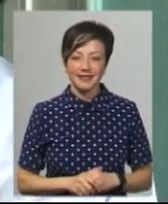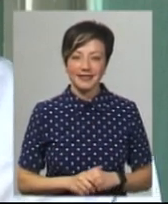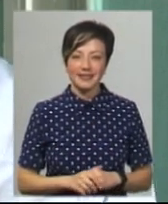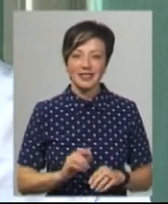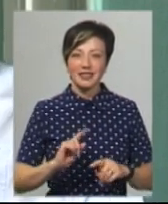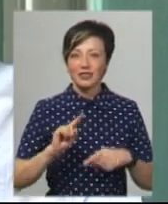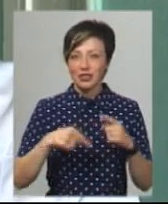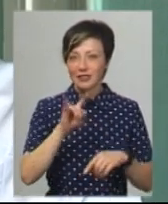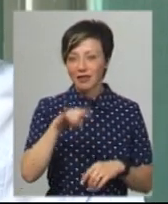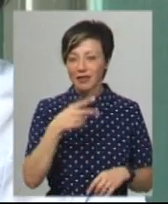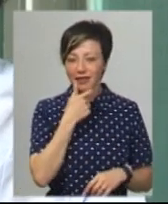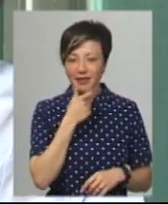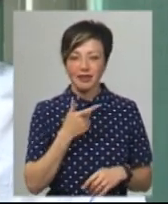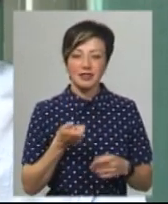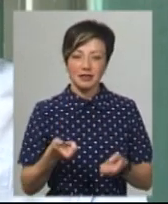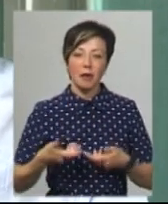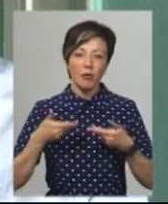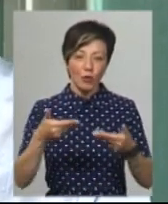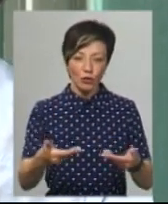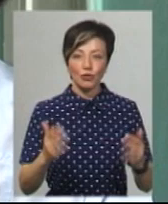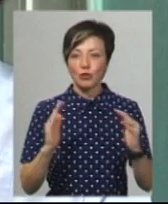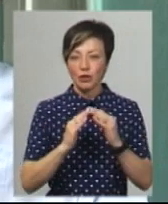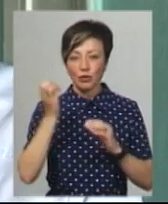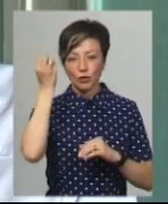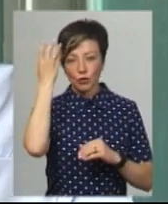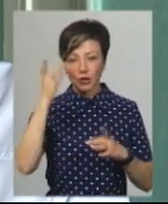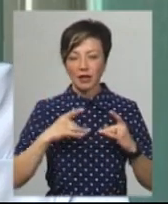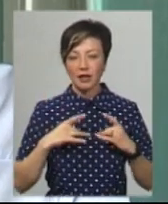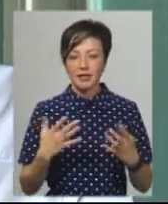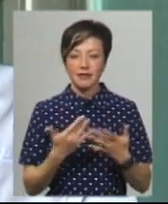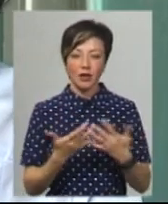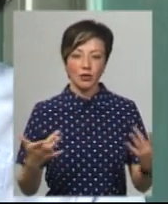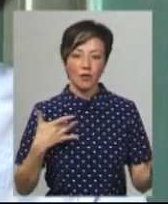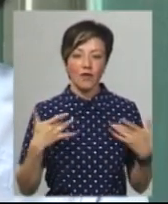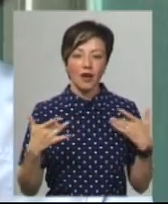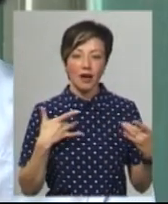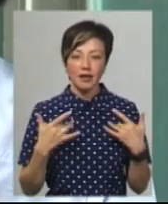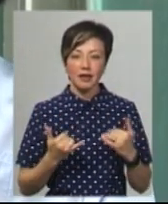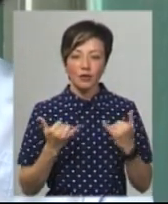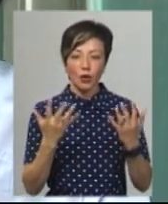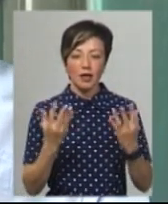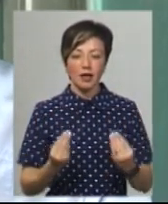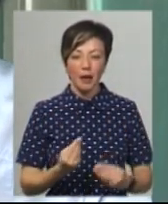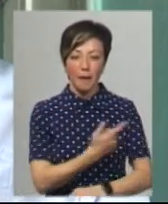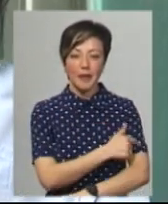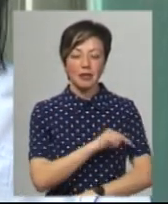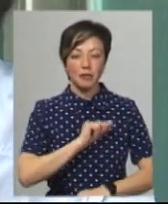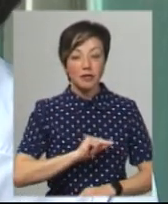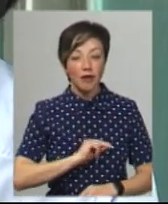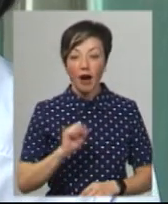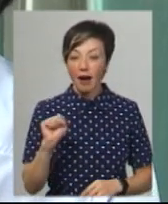через вікно. Звичайно, запрошували нас в будинки культури на концерти до Дня медичних працівників,